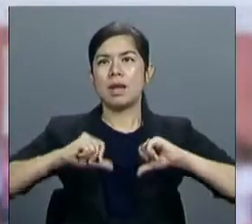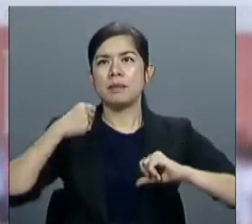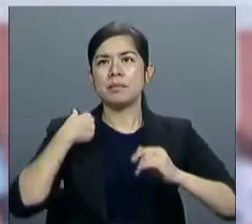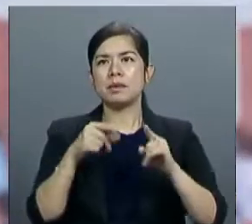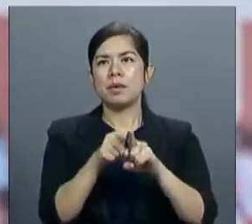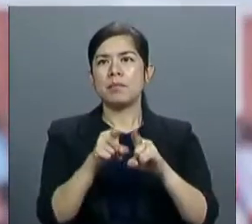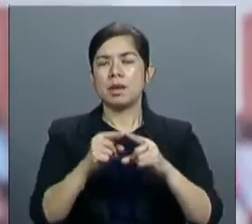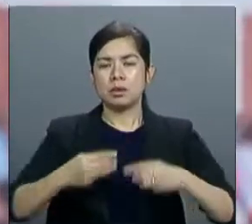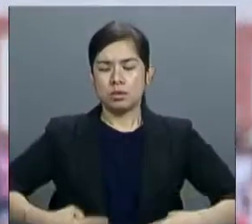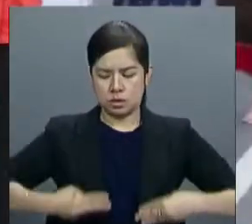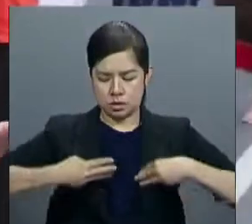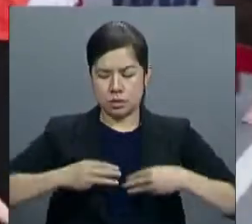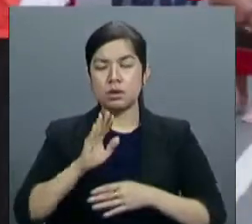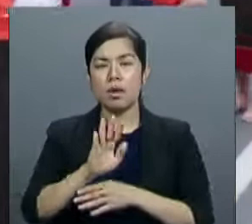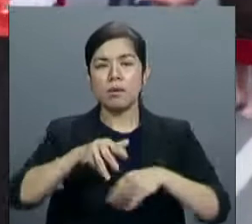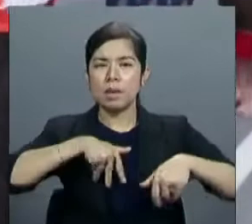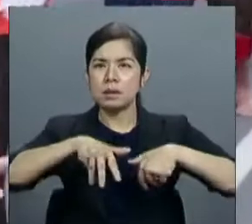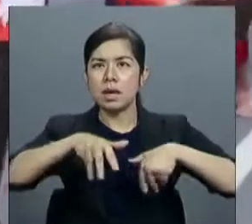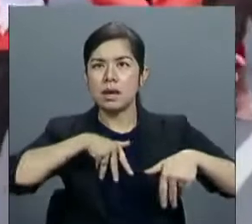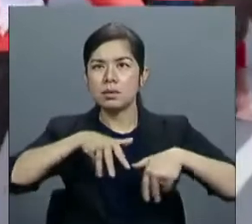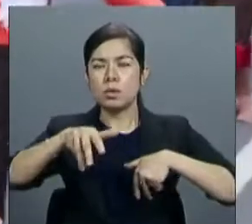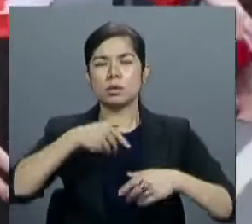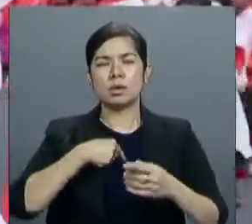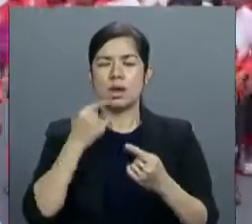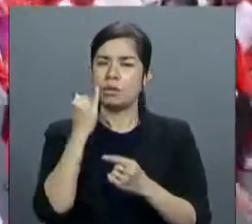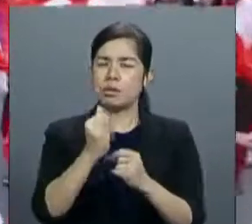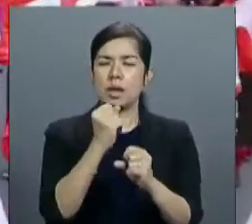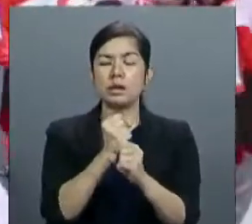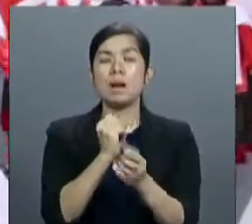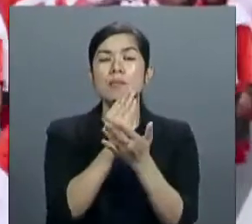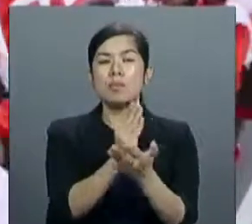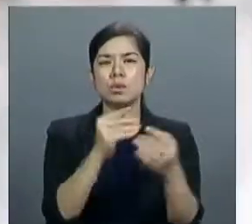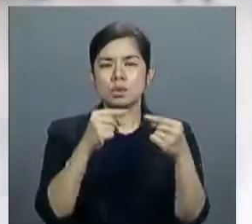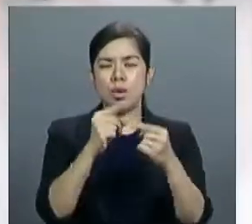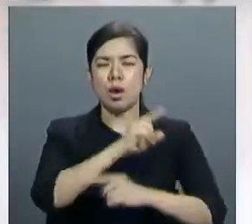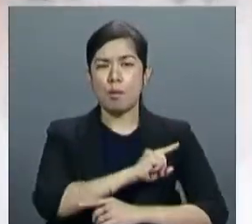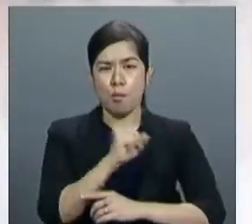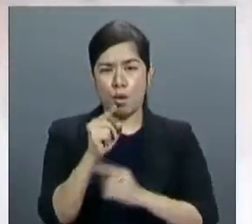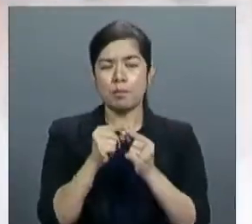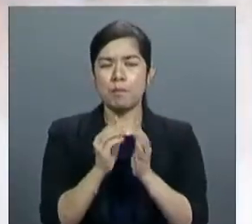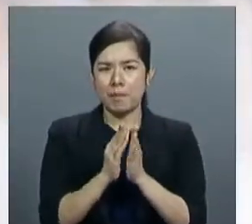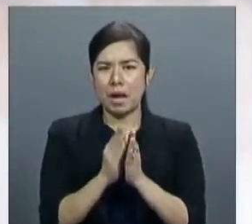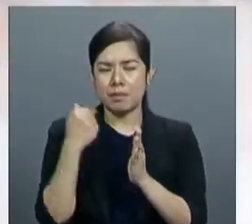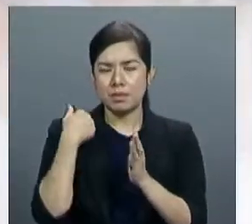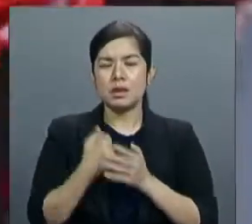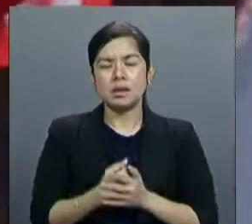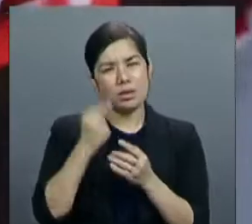ชีวิตของชาวบ้านที่เราจะมาทำบุญที่พระธาตุในวันมาฆบูชาก็ได้คิดประดิษฐ์ท่ารำ